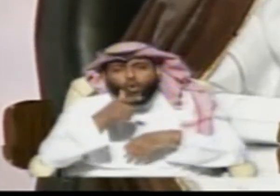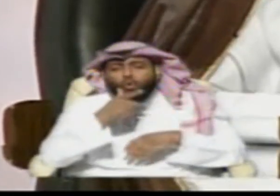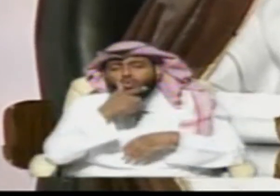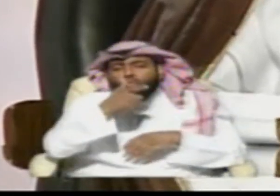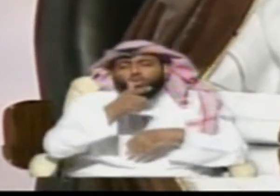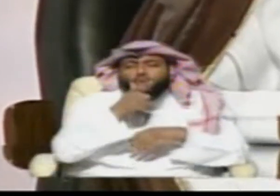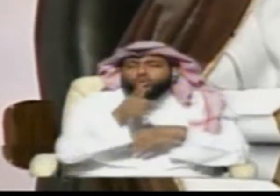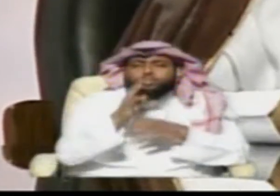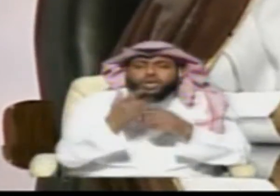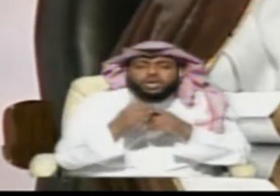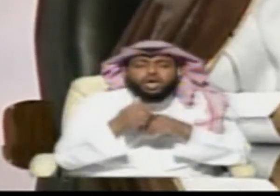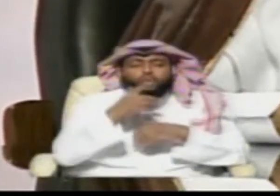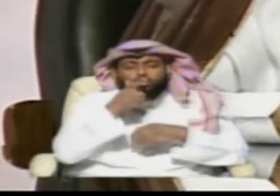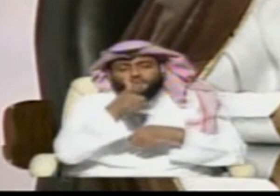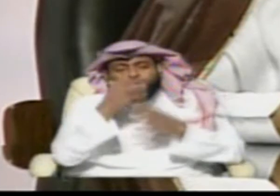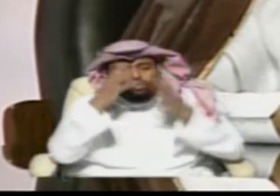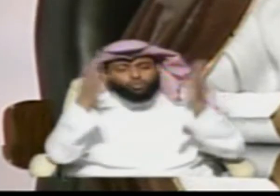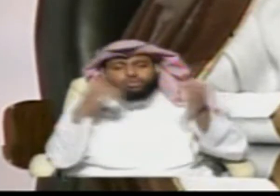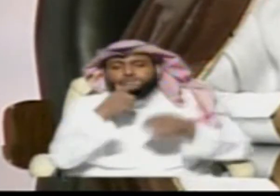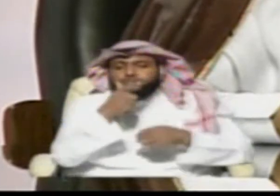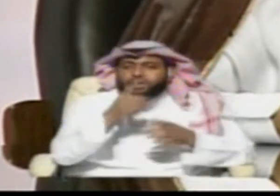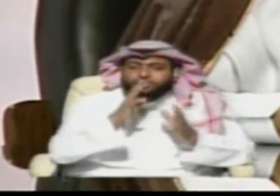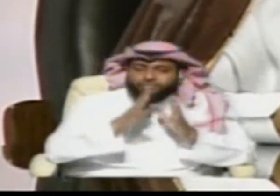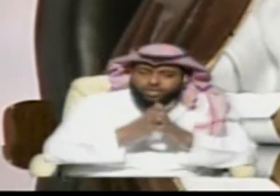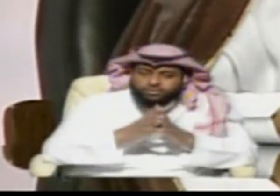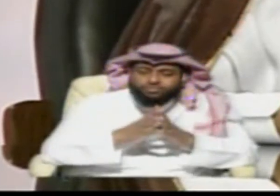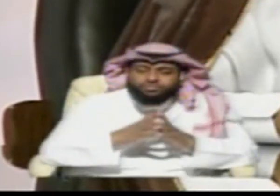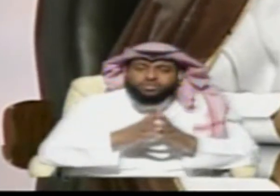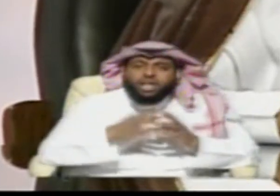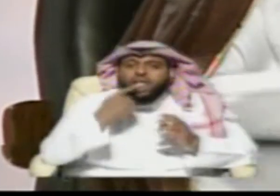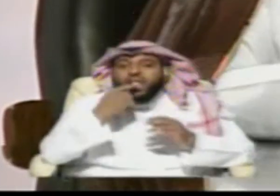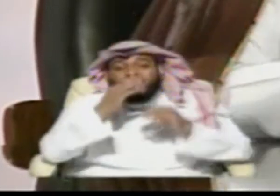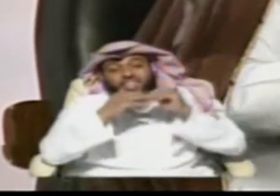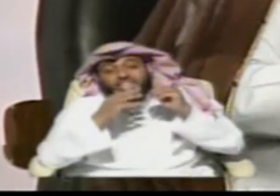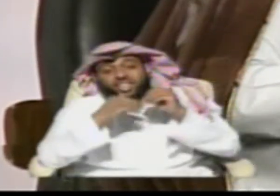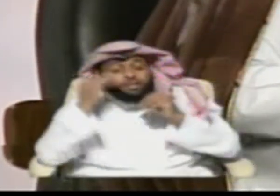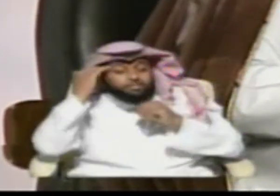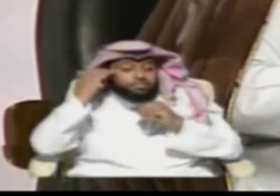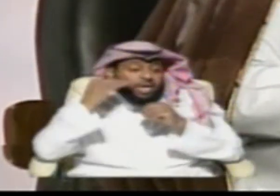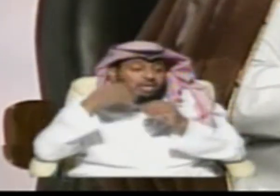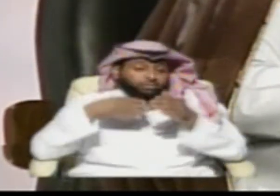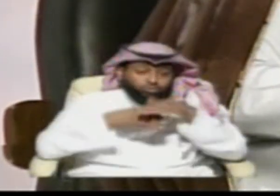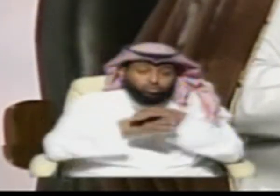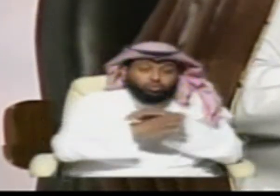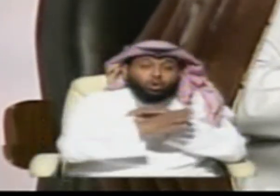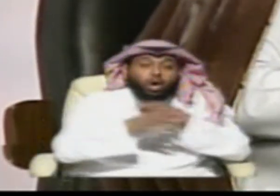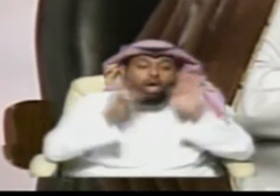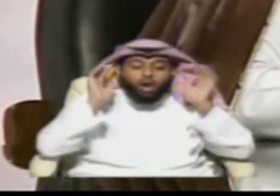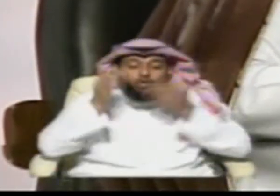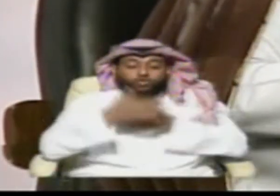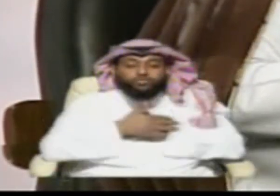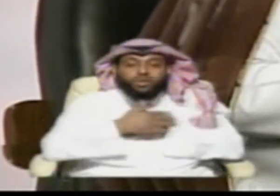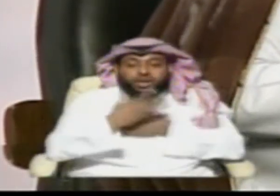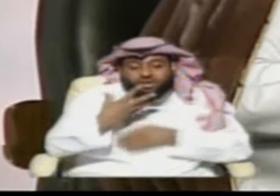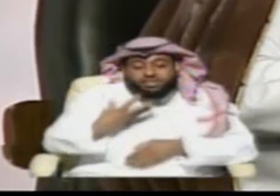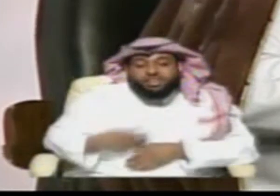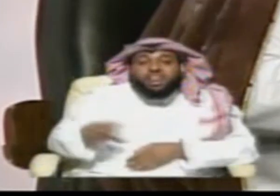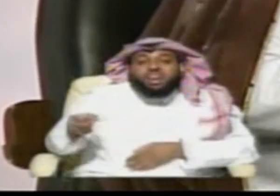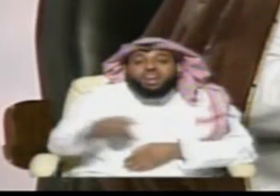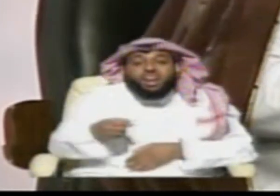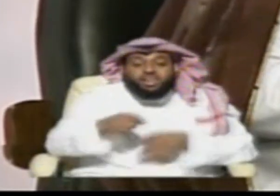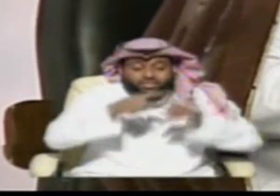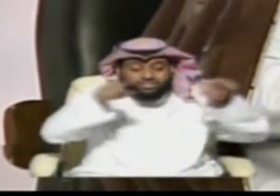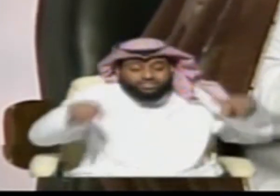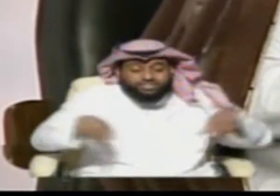من هذا أن الحائض تمنع من دخول المسجد لأنها تمنع من الاتيان إلى المصلى ولأنها